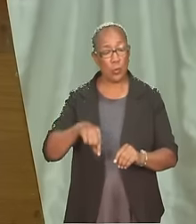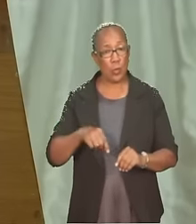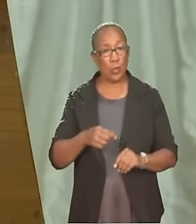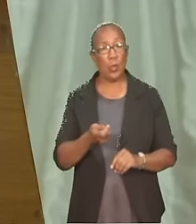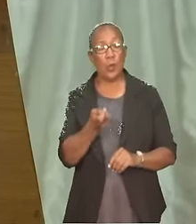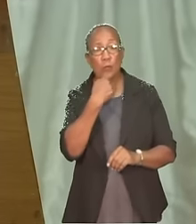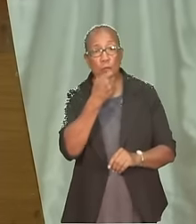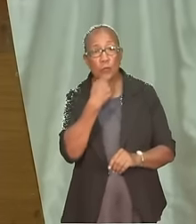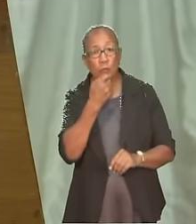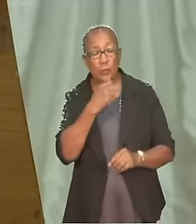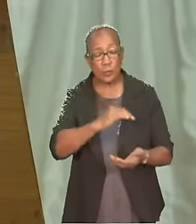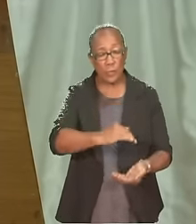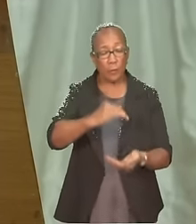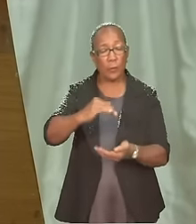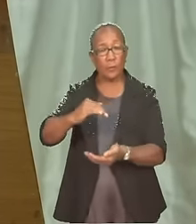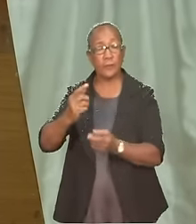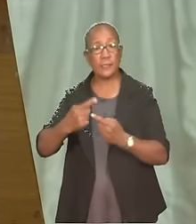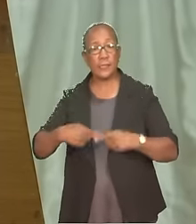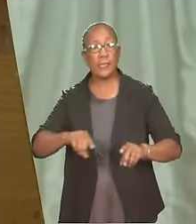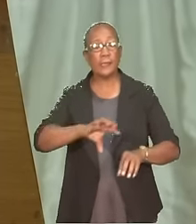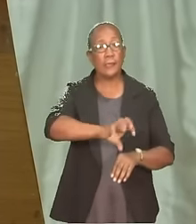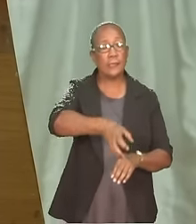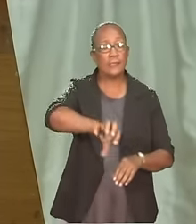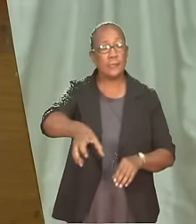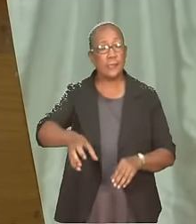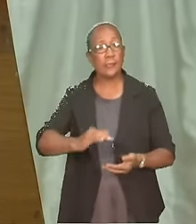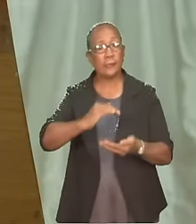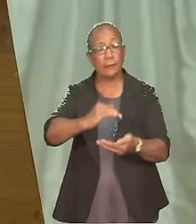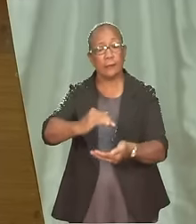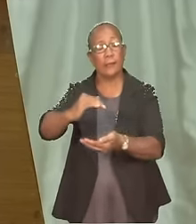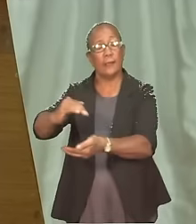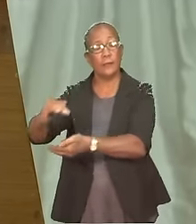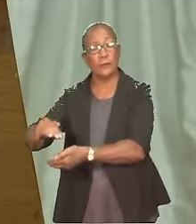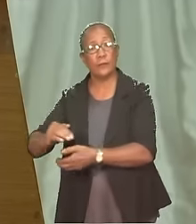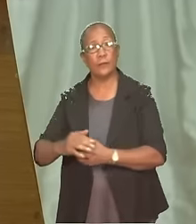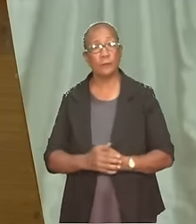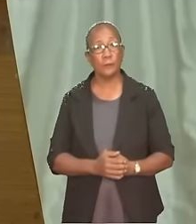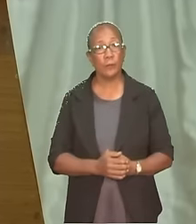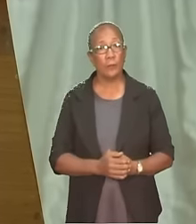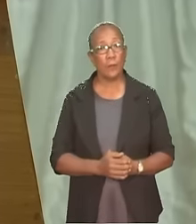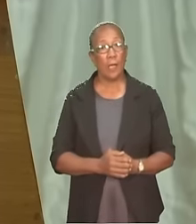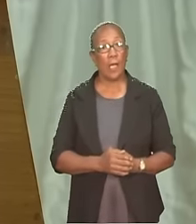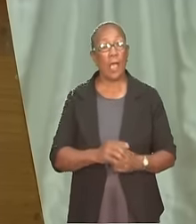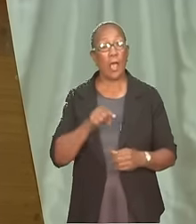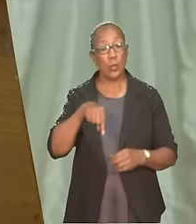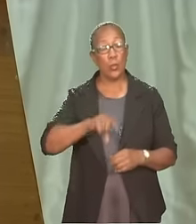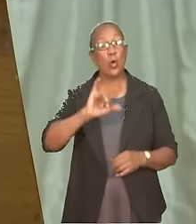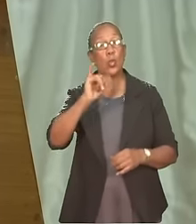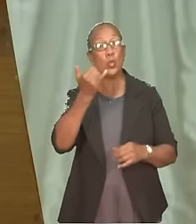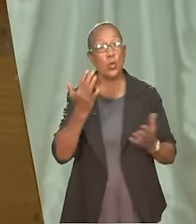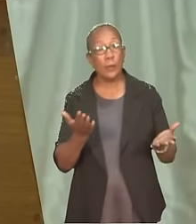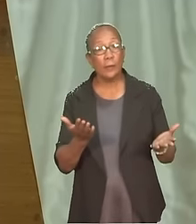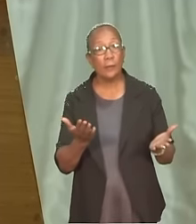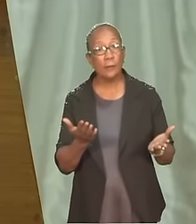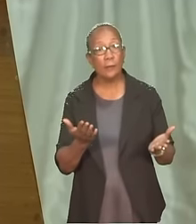verschillende districten, om daar de personen te beschermen. En er komt een nieuwe